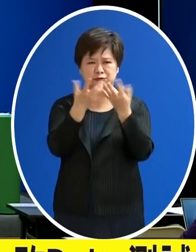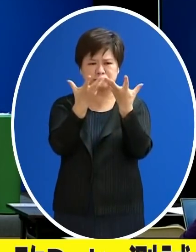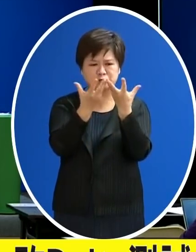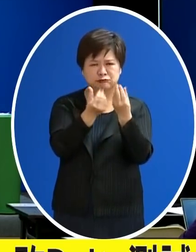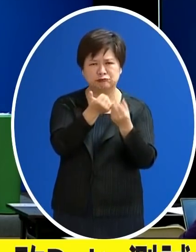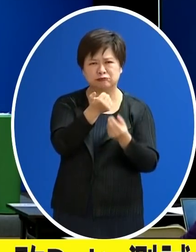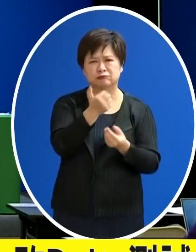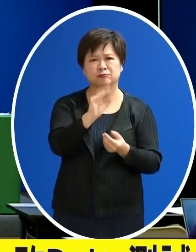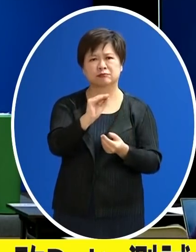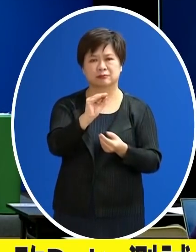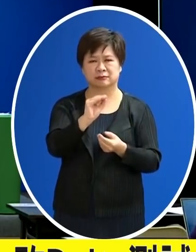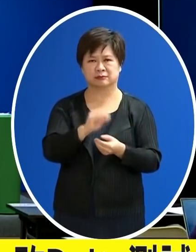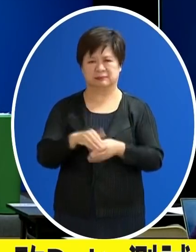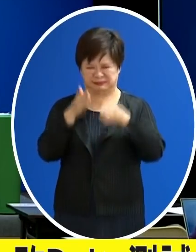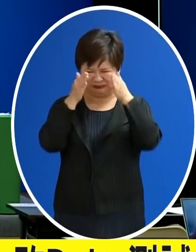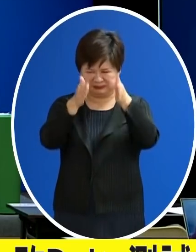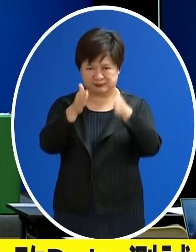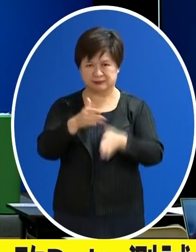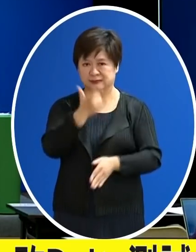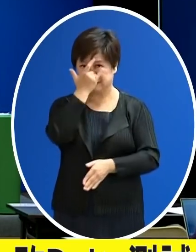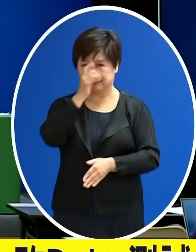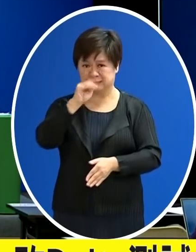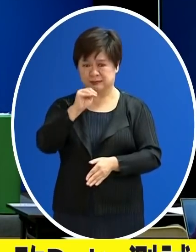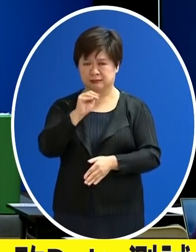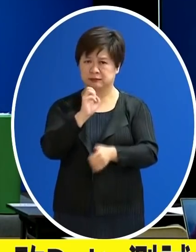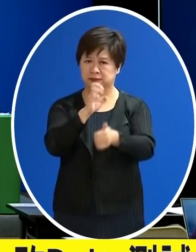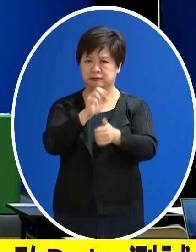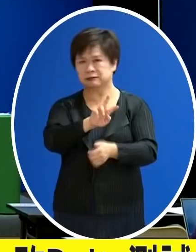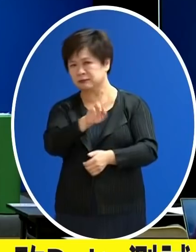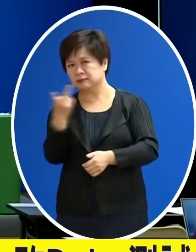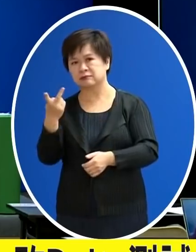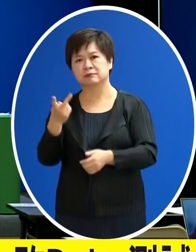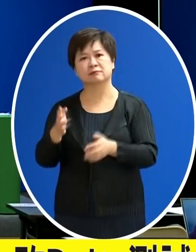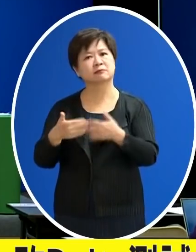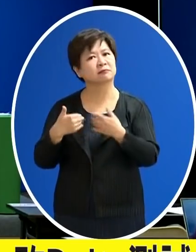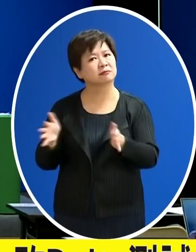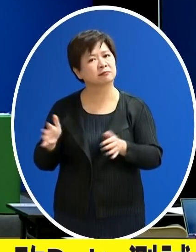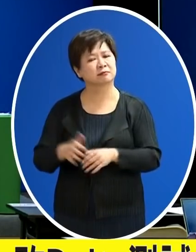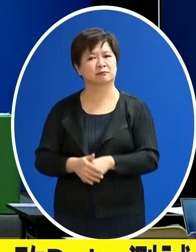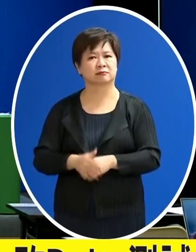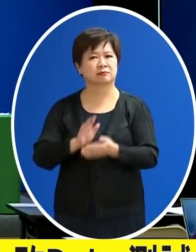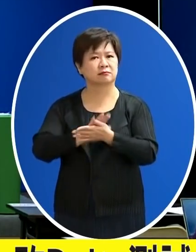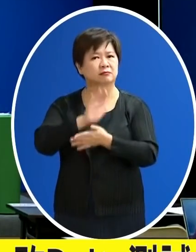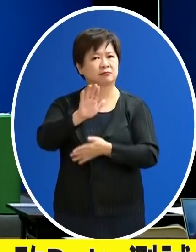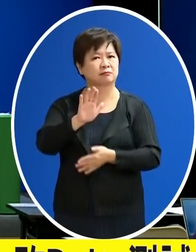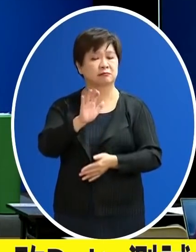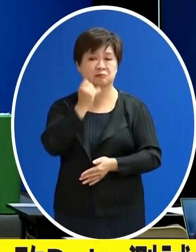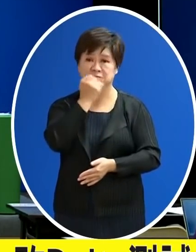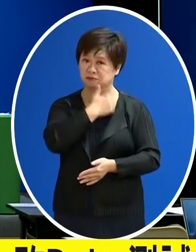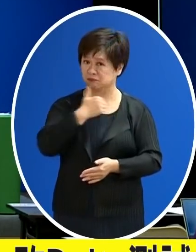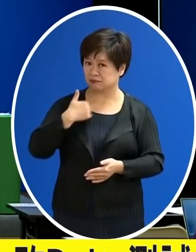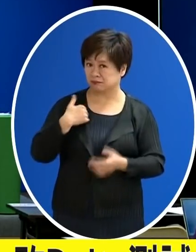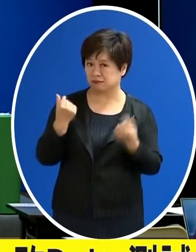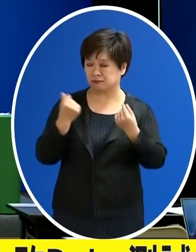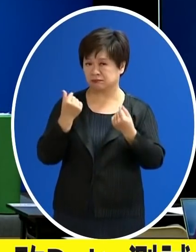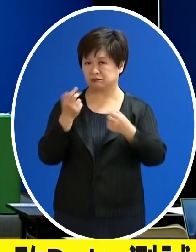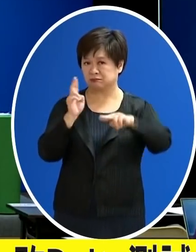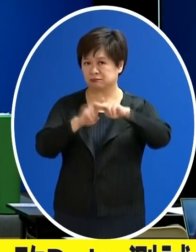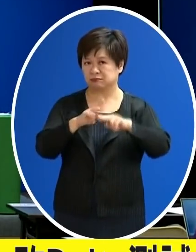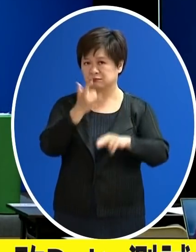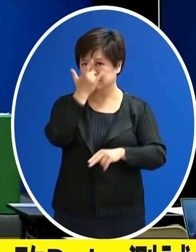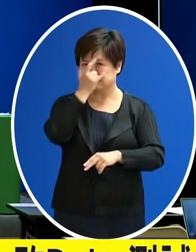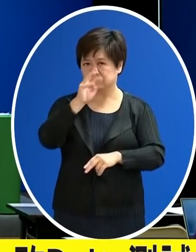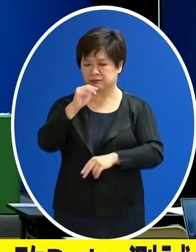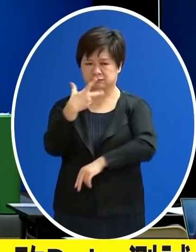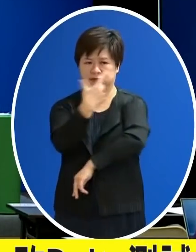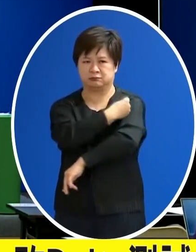对于这些只勾选莫德纳的人有没有要呼吁说要改选其他的厂牌，或者是说未来会不会有可能会考虑说关掉莫德纳第一剂